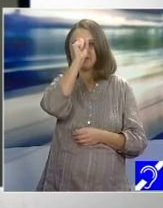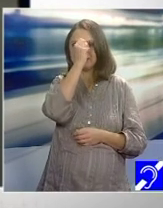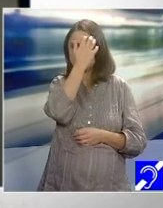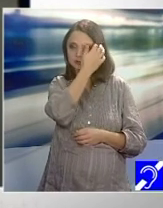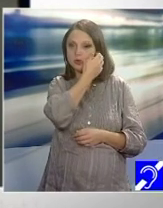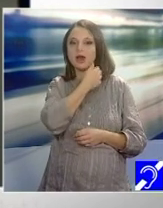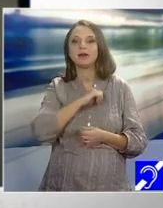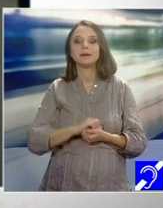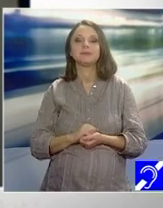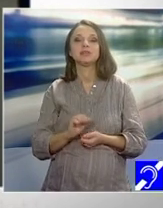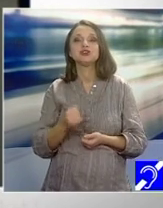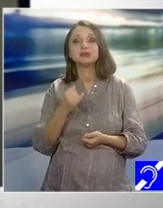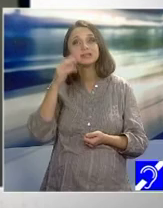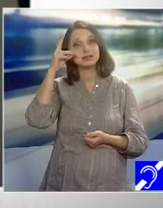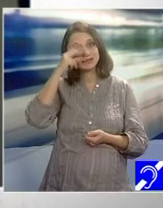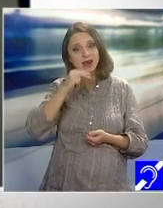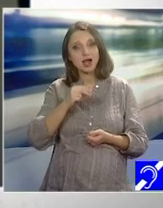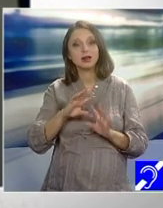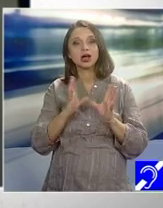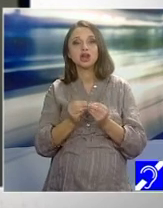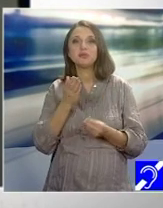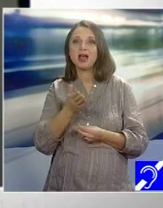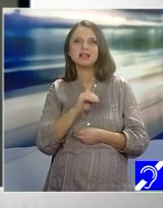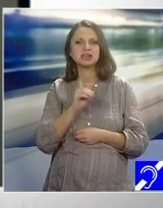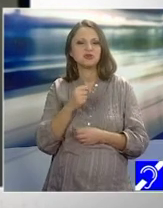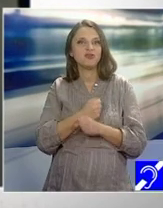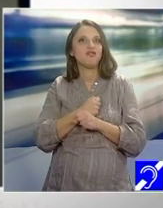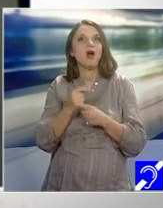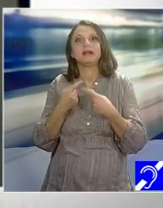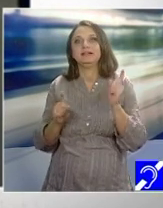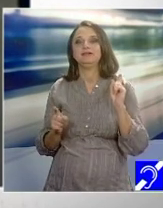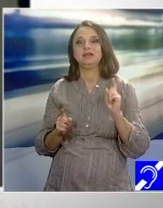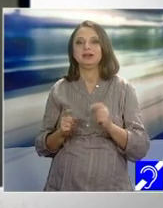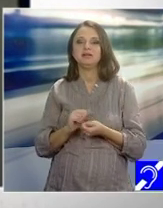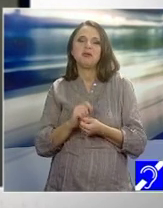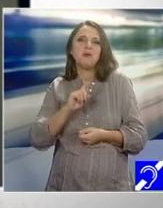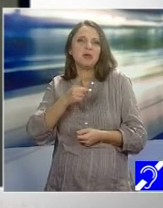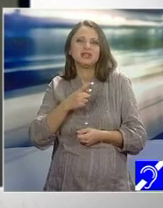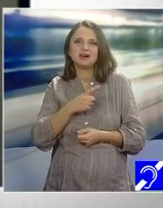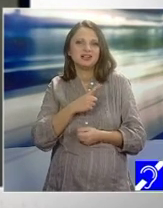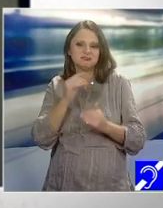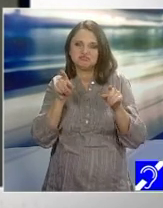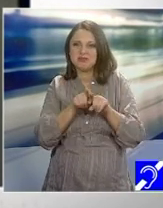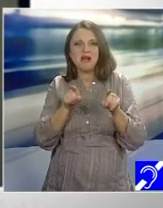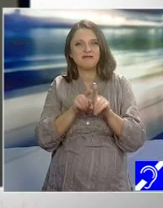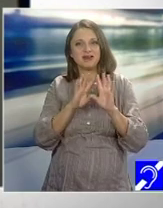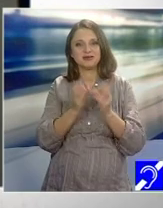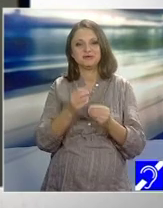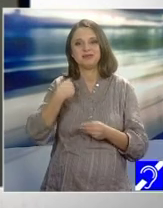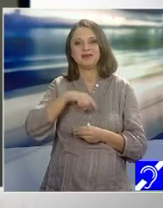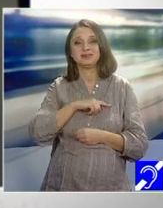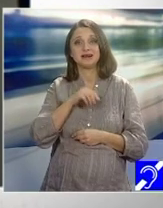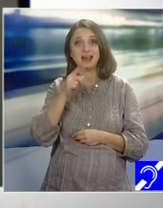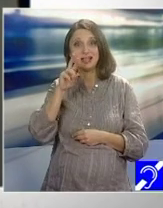deficiențe de vedere și să înțeleagă că această lume nu este mult diferită sau practic deloc diferită de lumea lor. Andrei, vei fi